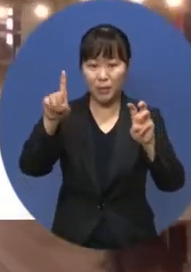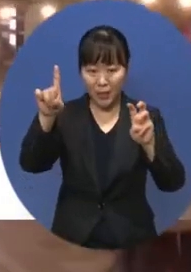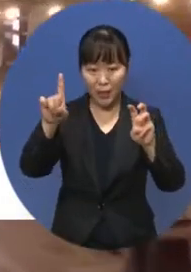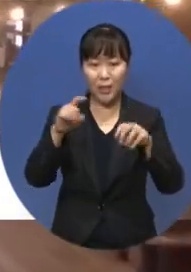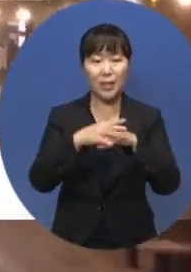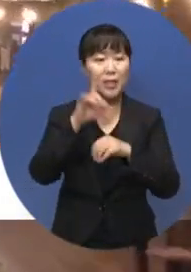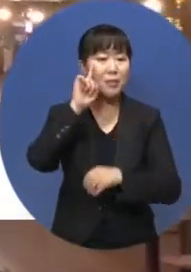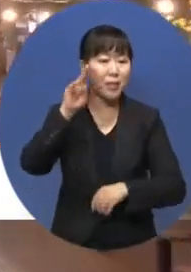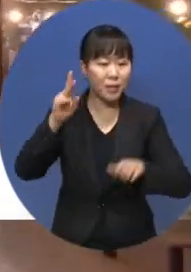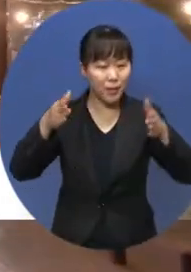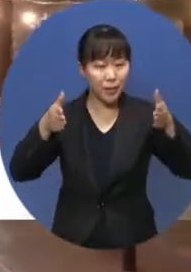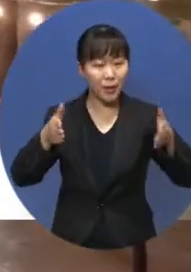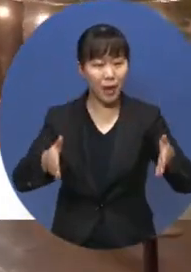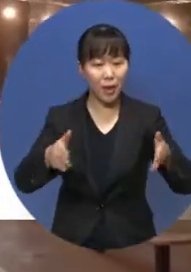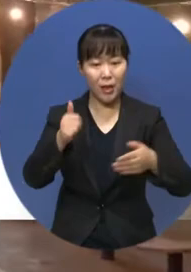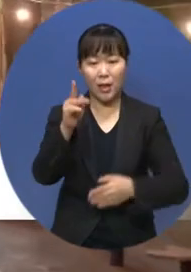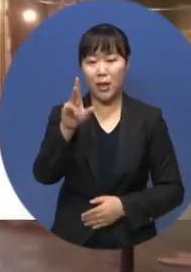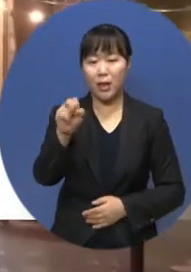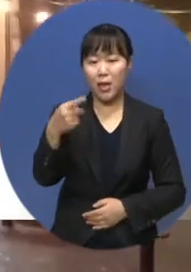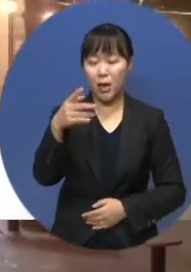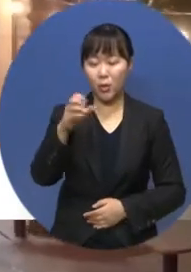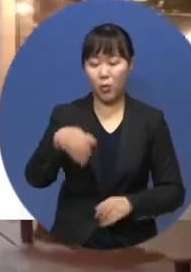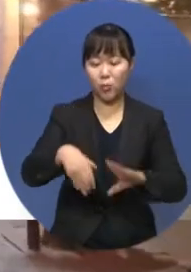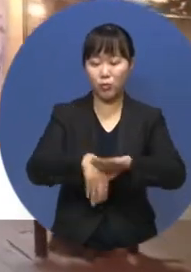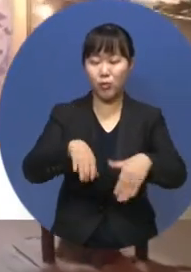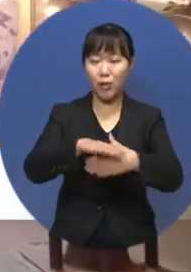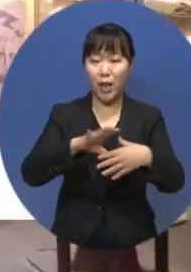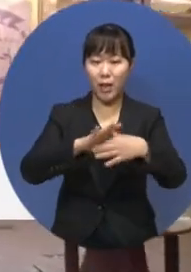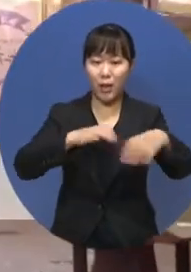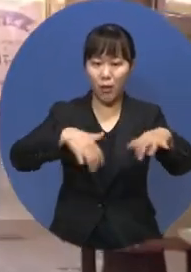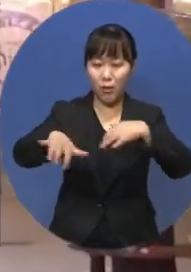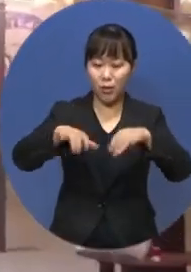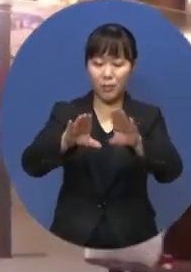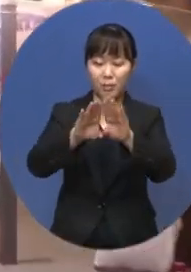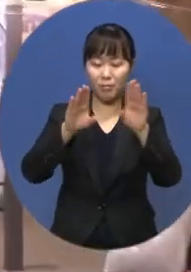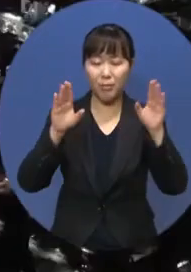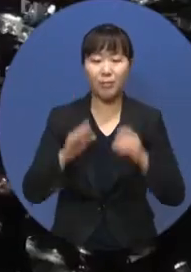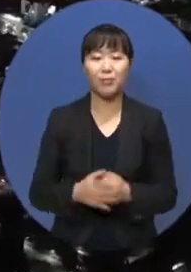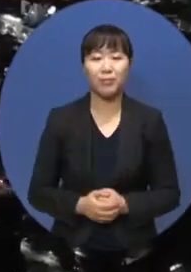31일 이틀 동안 향동 문화의 거리에서 가졌습니다.